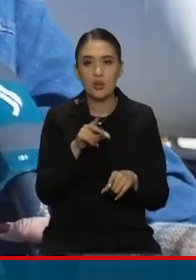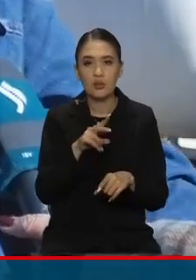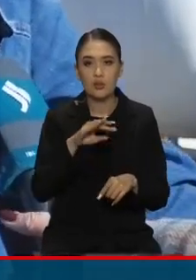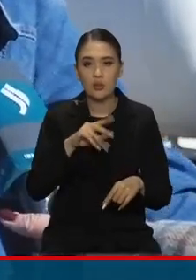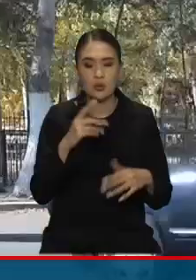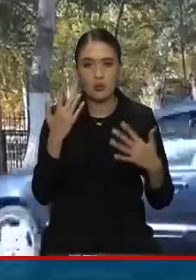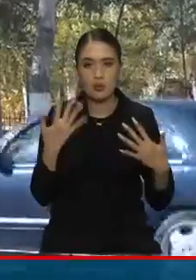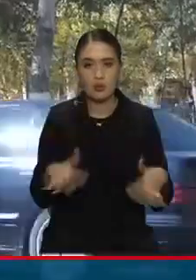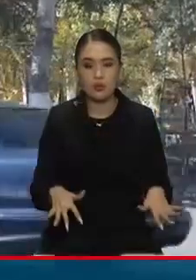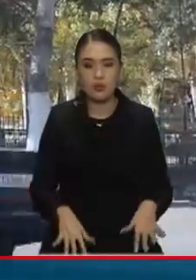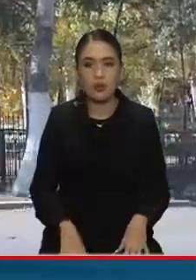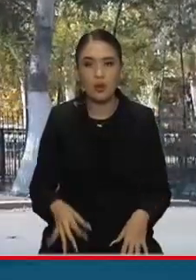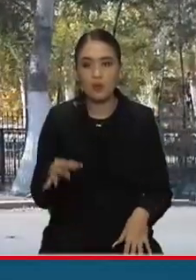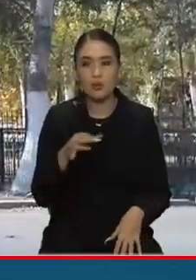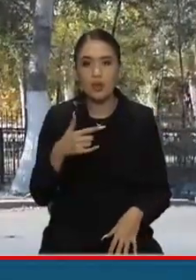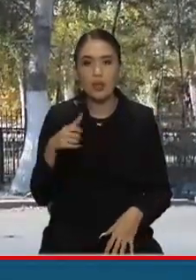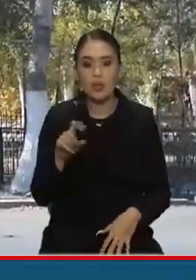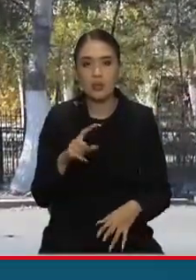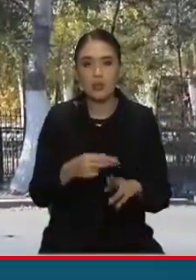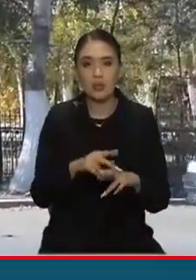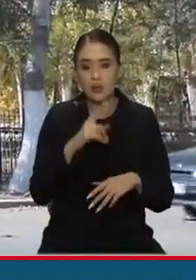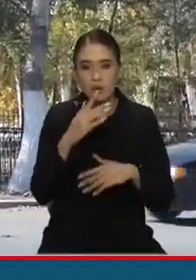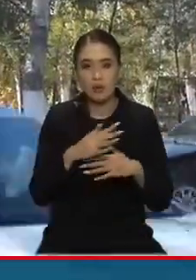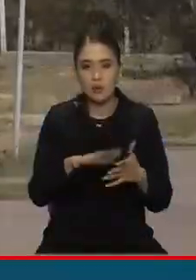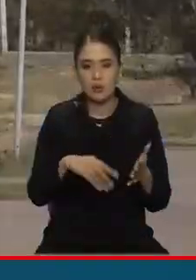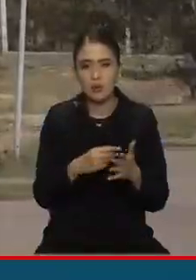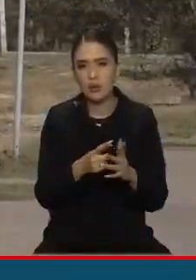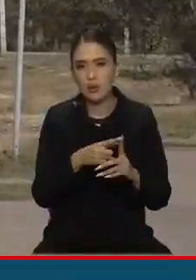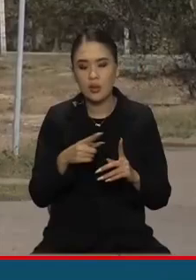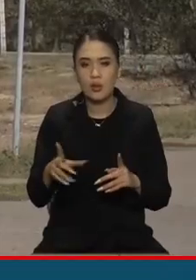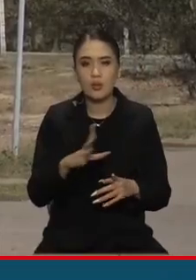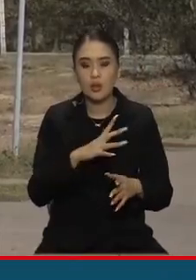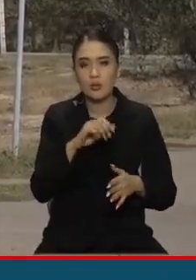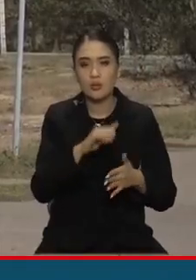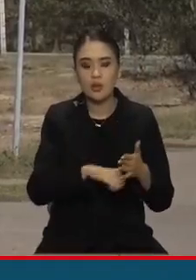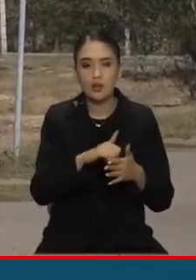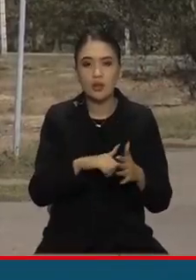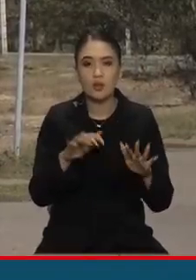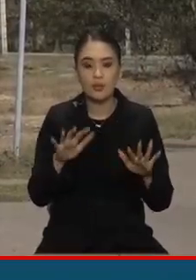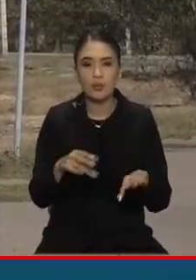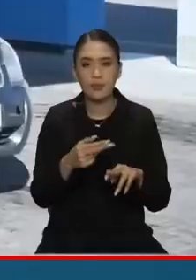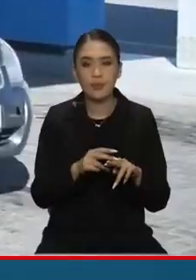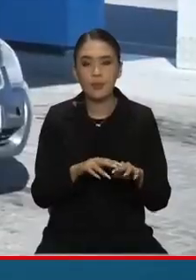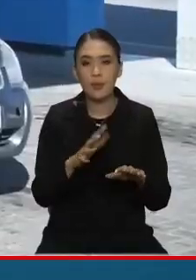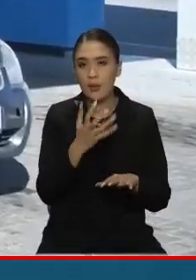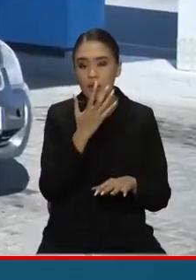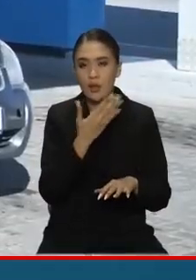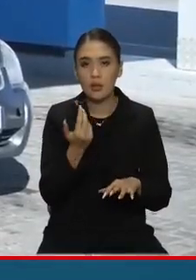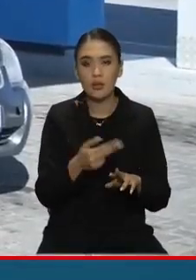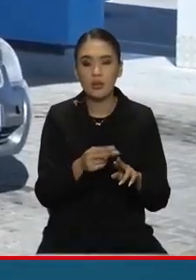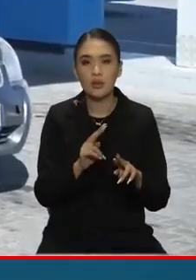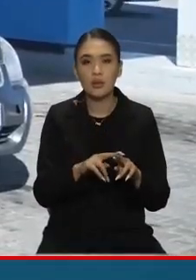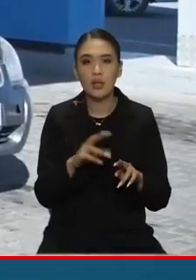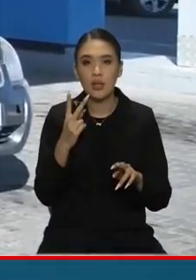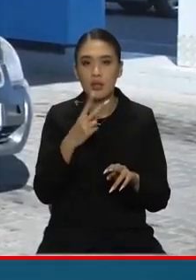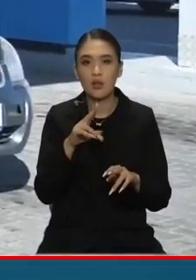басқа бермейміз дейді. Облыста газ мәселесі біраздан бері жыр болып келеді, себеп сұйық отынды сақтайтын орын жоқ. Сондықтан отын тасымалдайтын